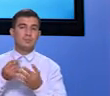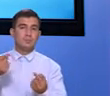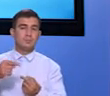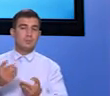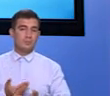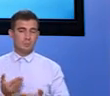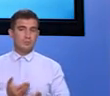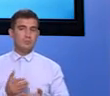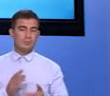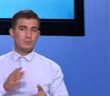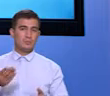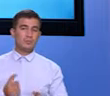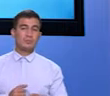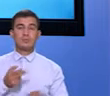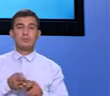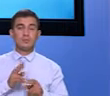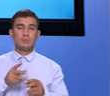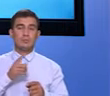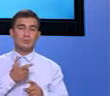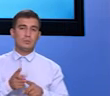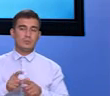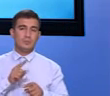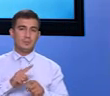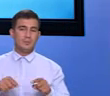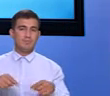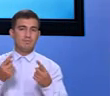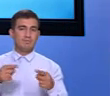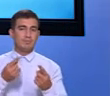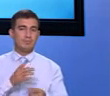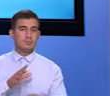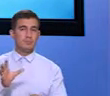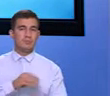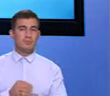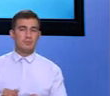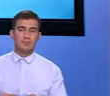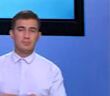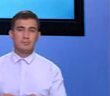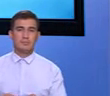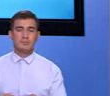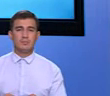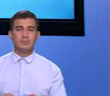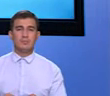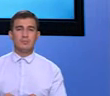natijada ijtimoiy iqtisodiy hayot tez rivojlana borganligini ko'rishimiz mumkin.